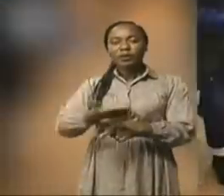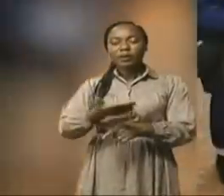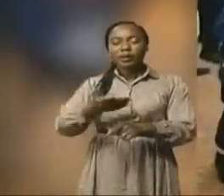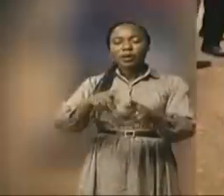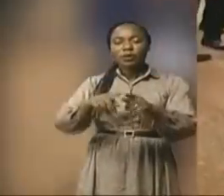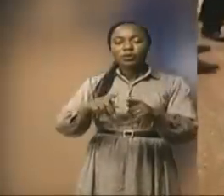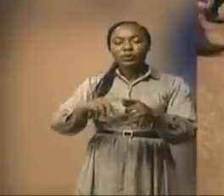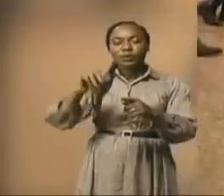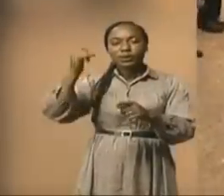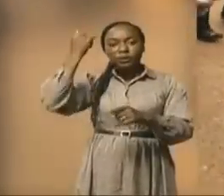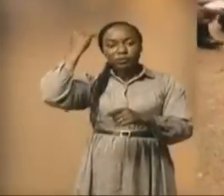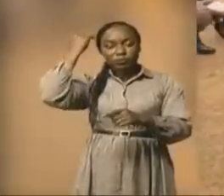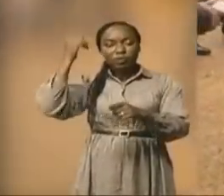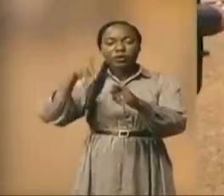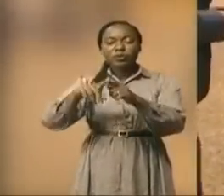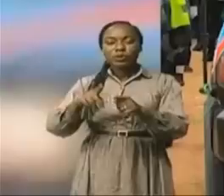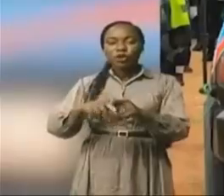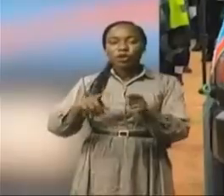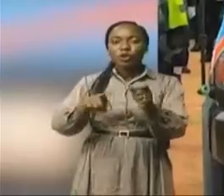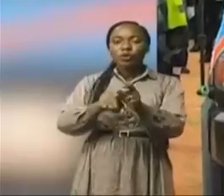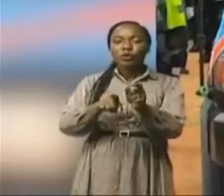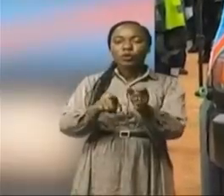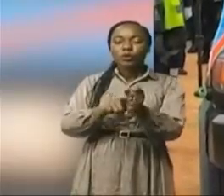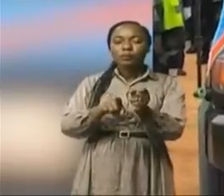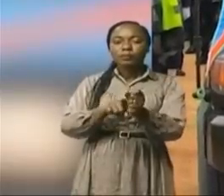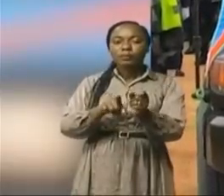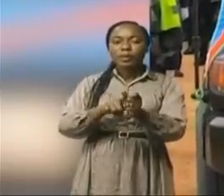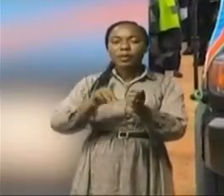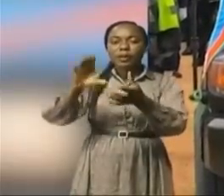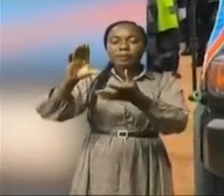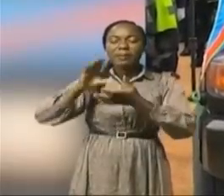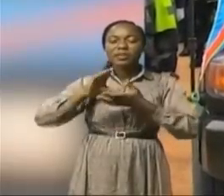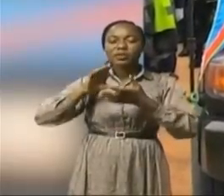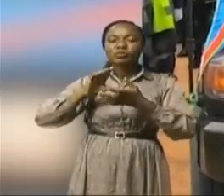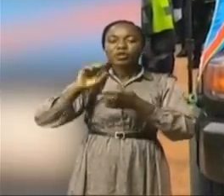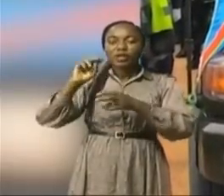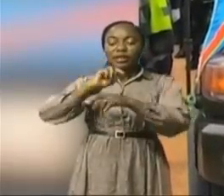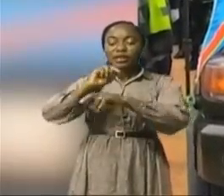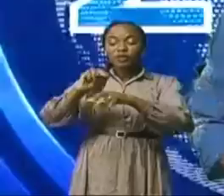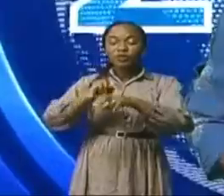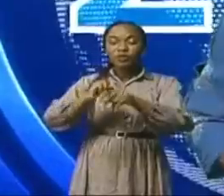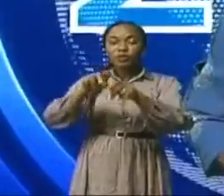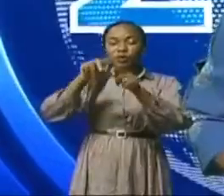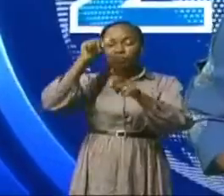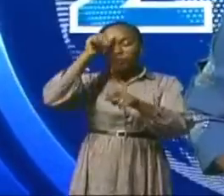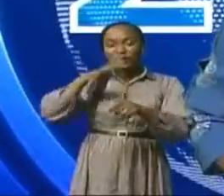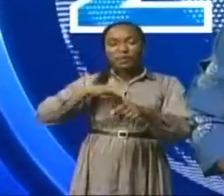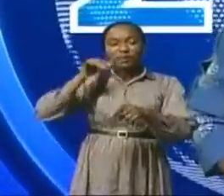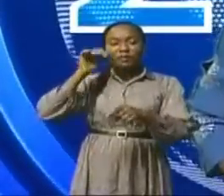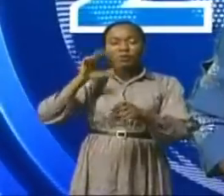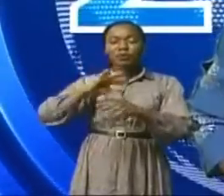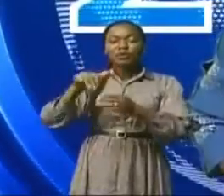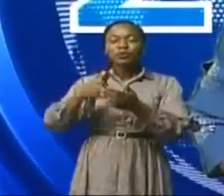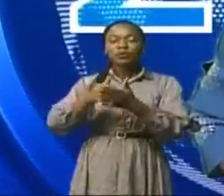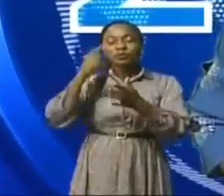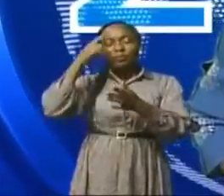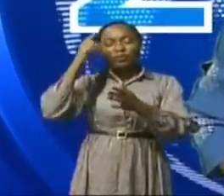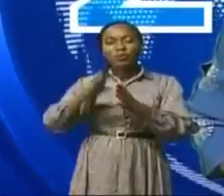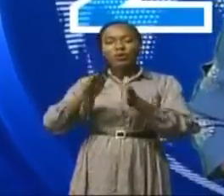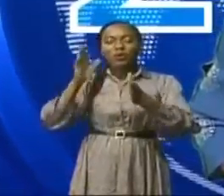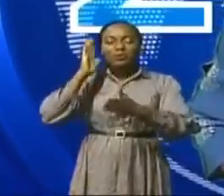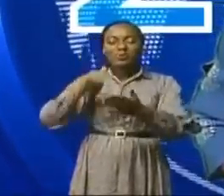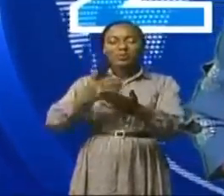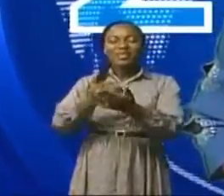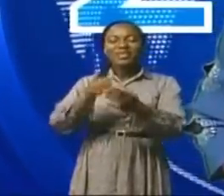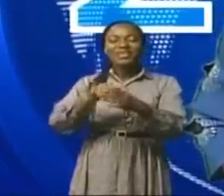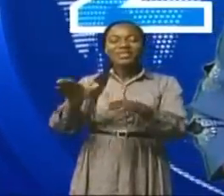Emery Lumumba, considéré comme patrimoine national. Mesdames, Messieurs, ça sera tout pour les titres. Bienvenue dans